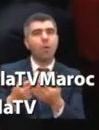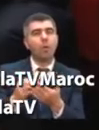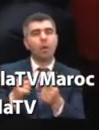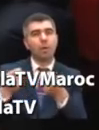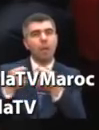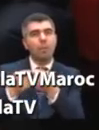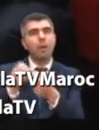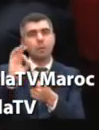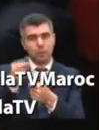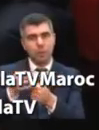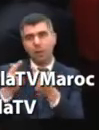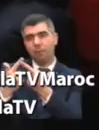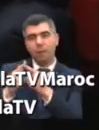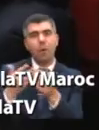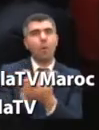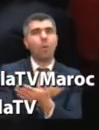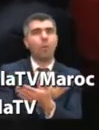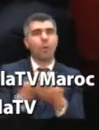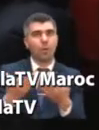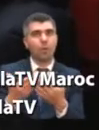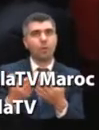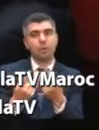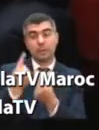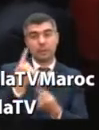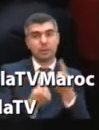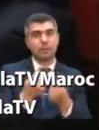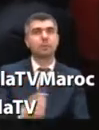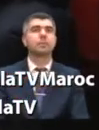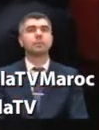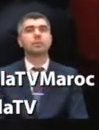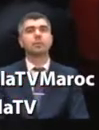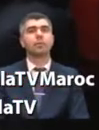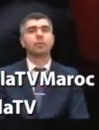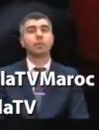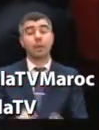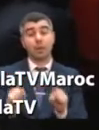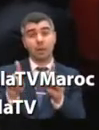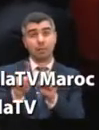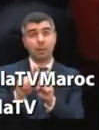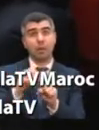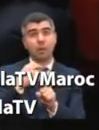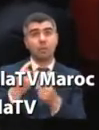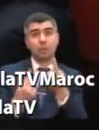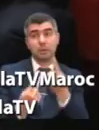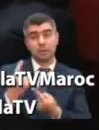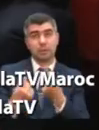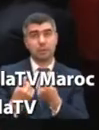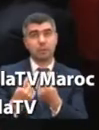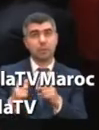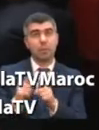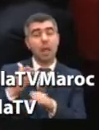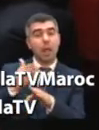كرهنا الا الخير لكل الموظفين ماشي الاطباء والممرضين والقطاع اللي وما يتعلق. وقلت هذا السيد النائب